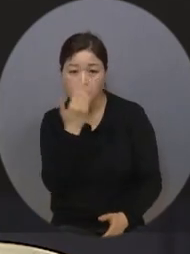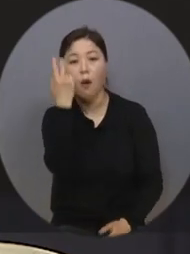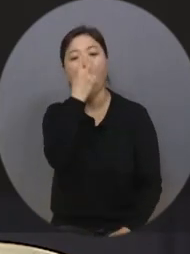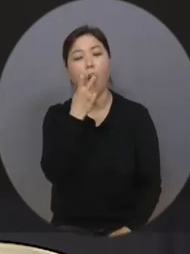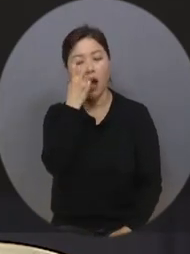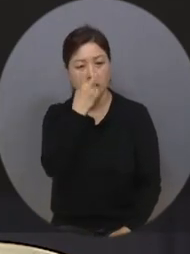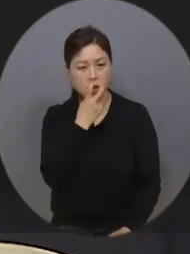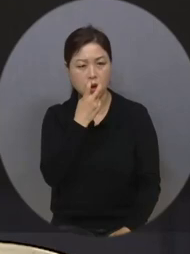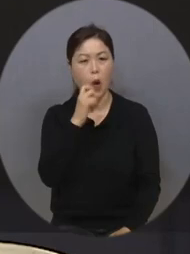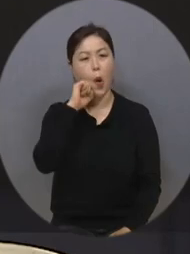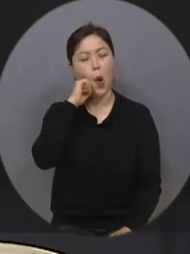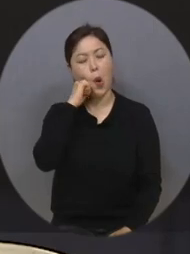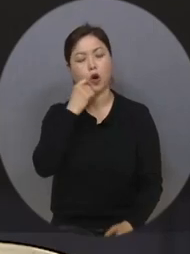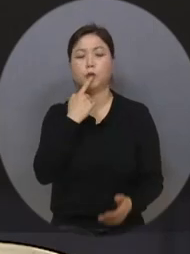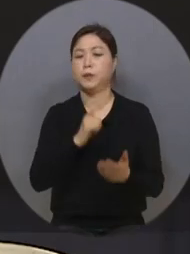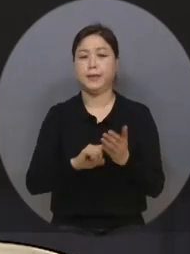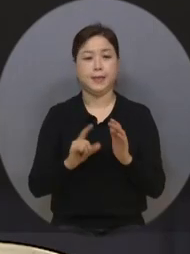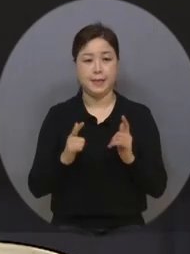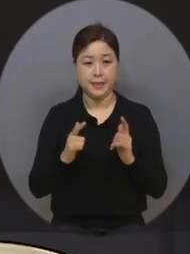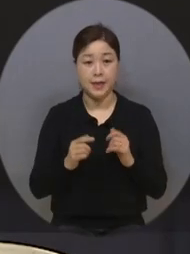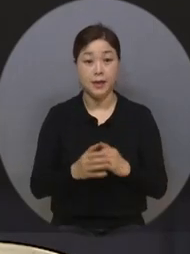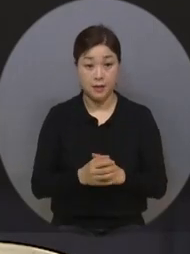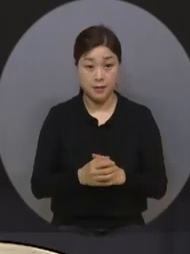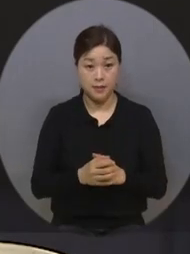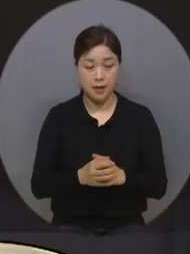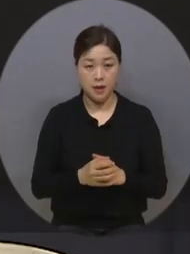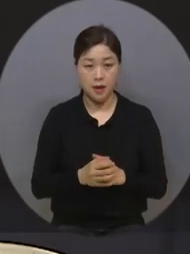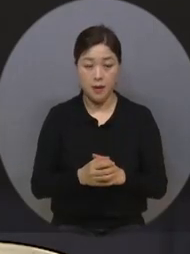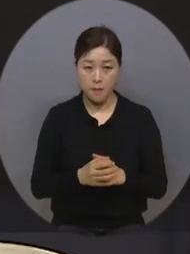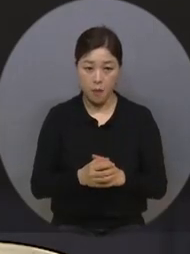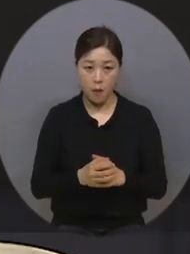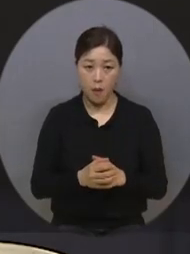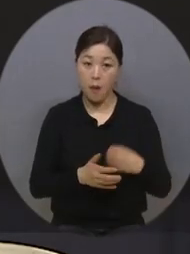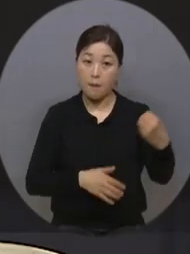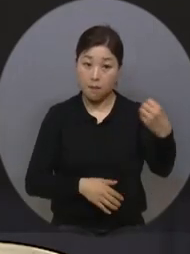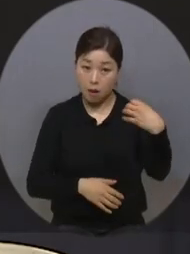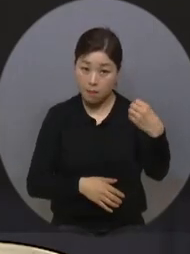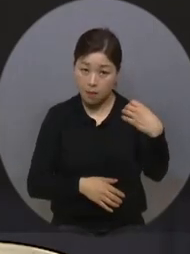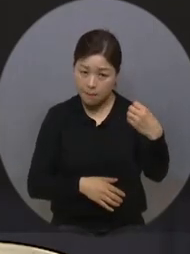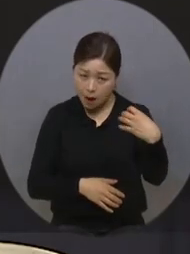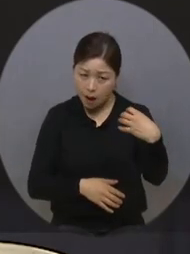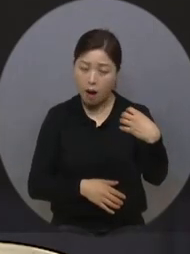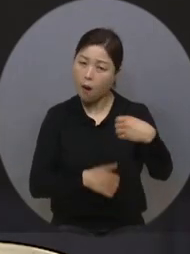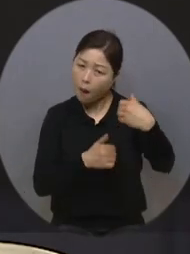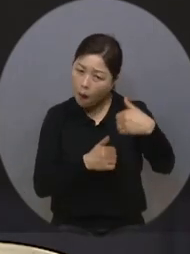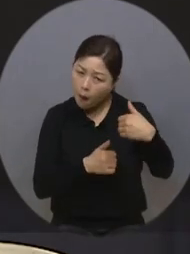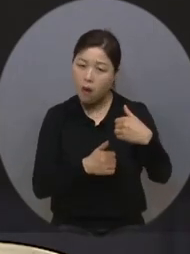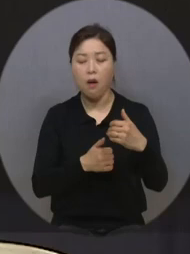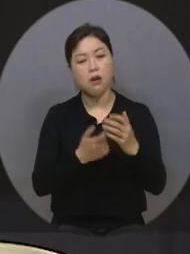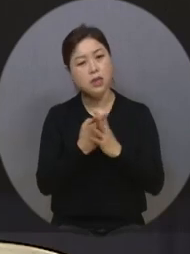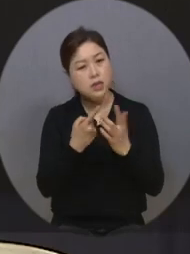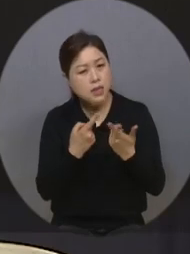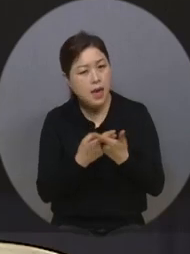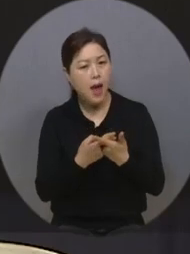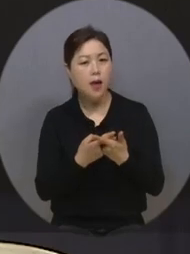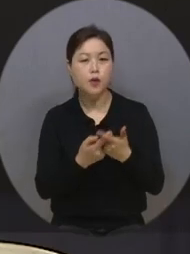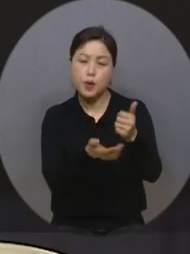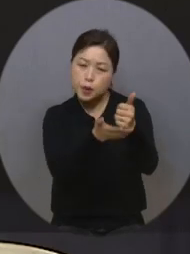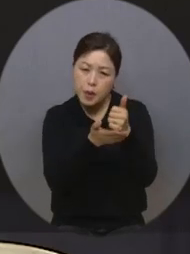않지만 요청하는 것 이해와 손님이 응대 방법 그리고